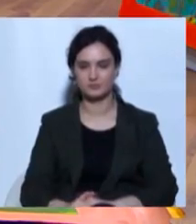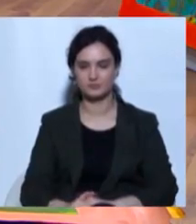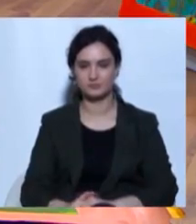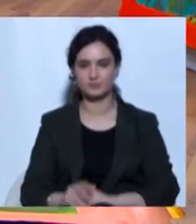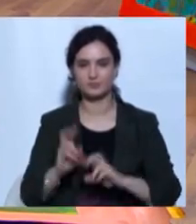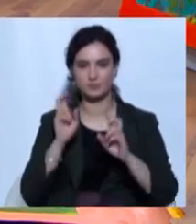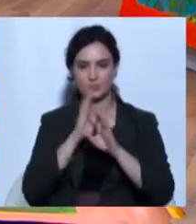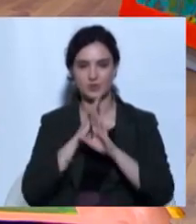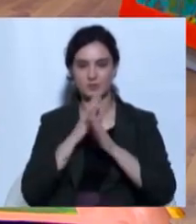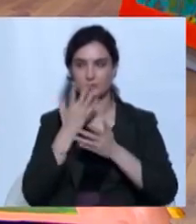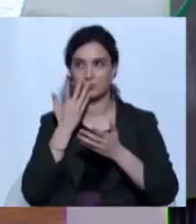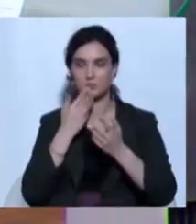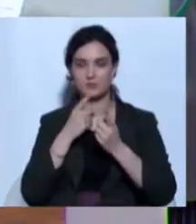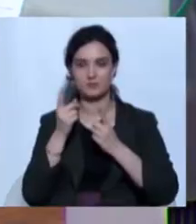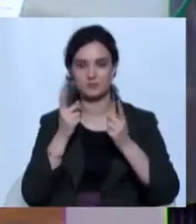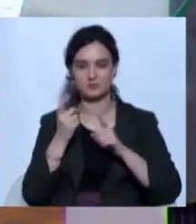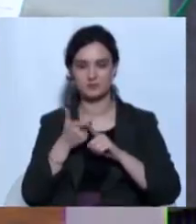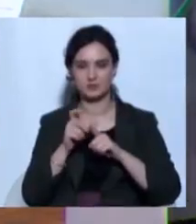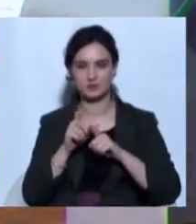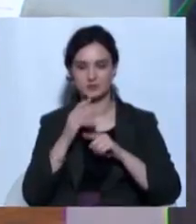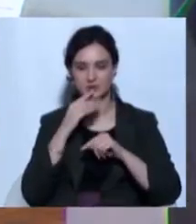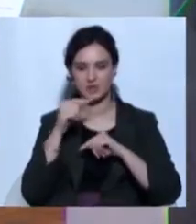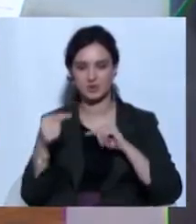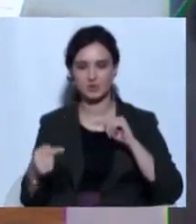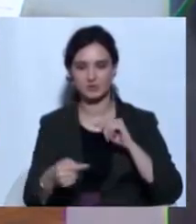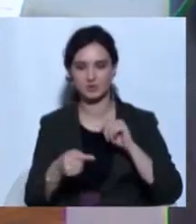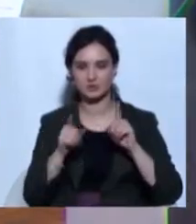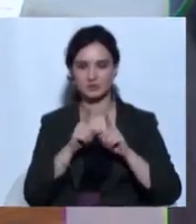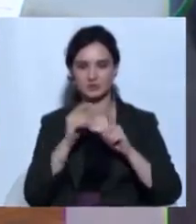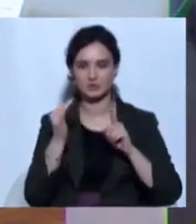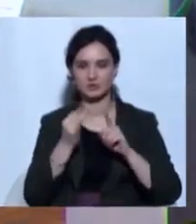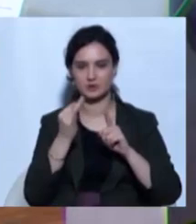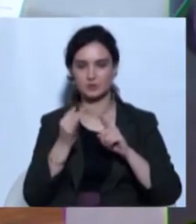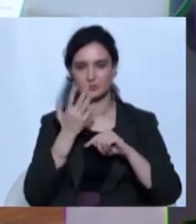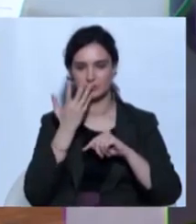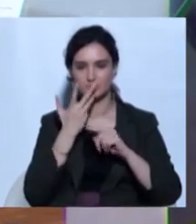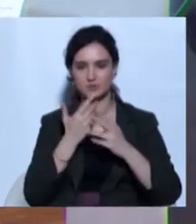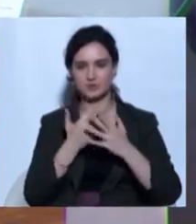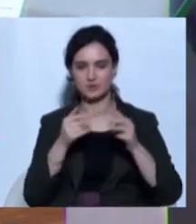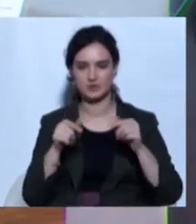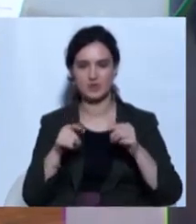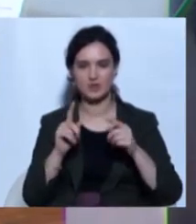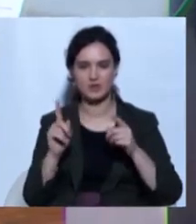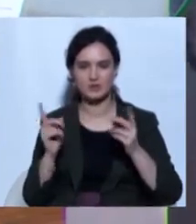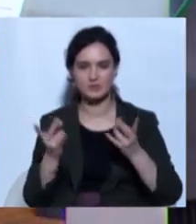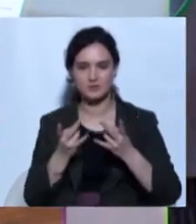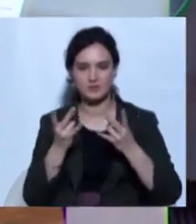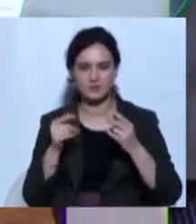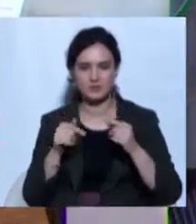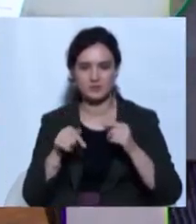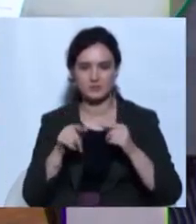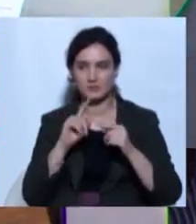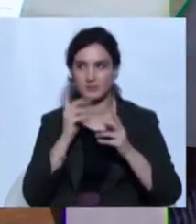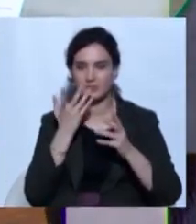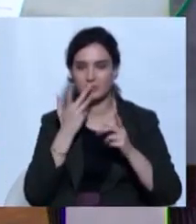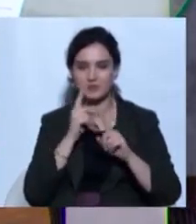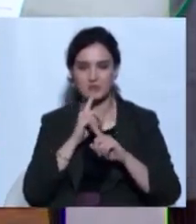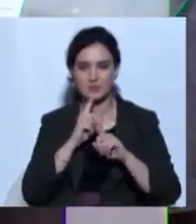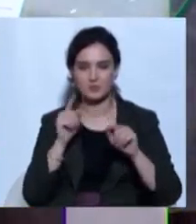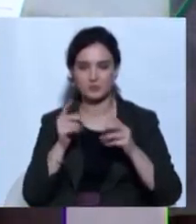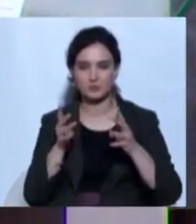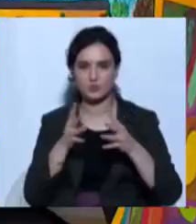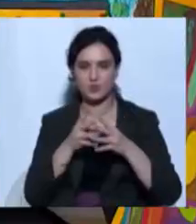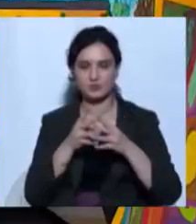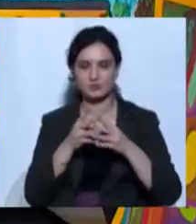ბუნებაში იმდენი ფერია და წყალქვეშ ხდება ისეთი საინტერესო ამბები და ისეთი წარმოუდგენელი ფერებია და შეხამება, რომ